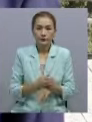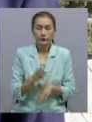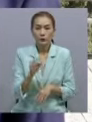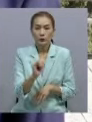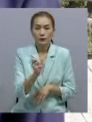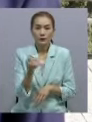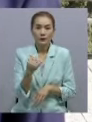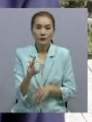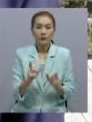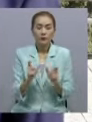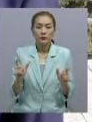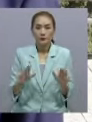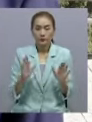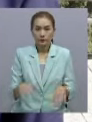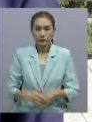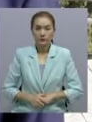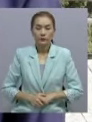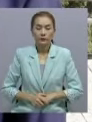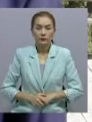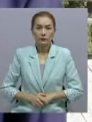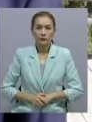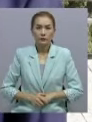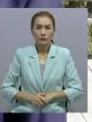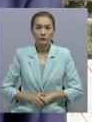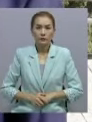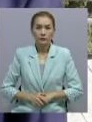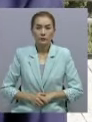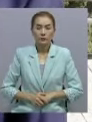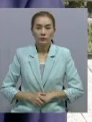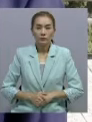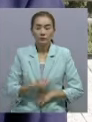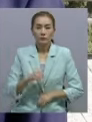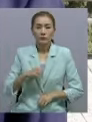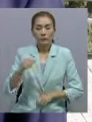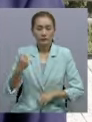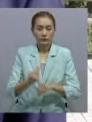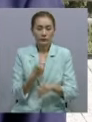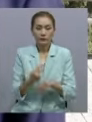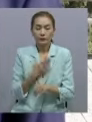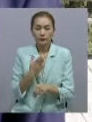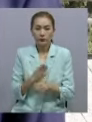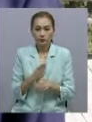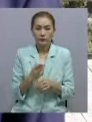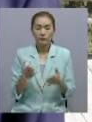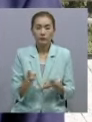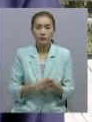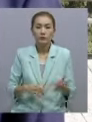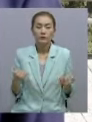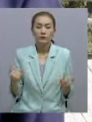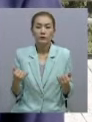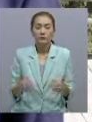Хусейннің мектеп сабақтарына кіріп, оған өздерінің бағаларын берген еді. Мінекей бүгінгі күні